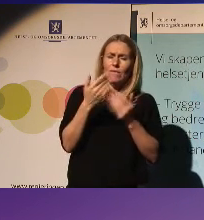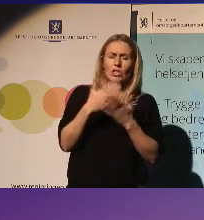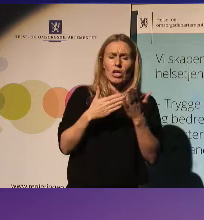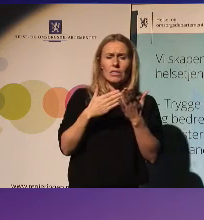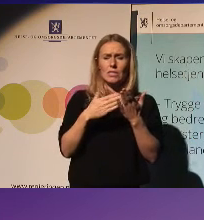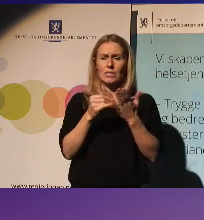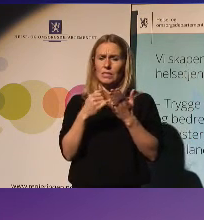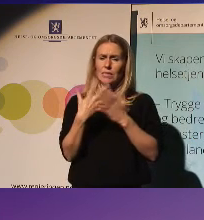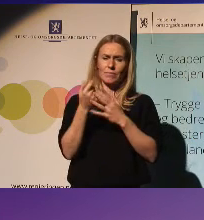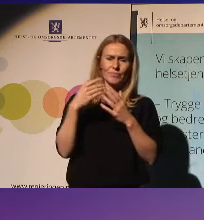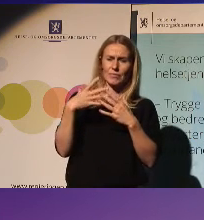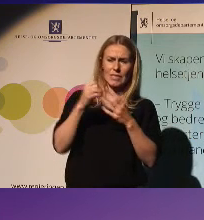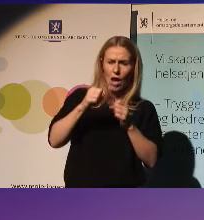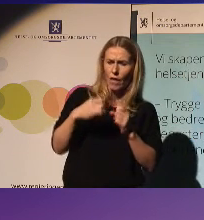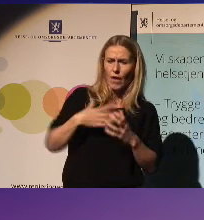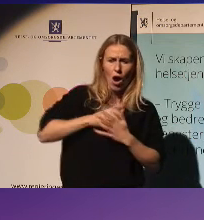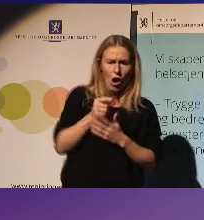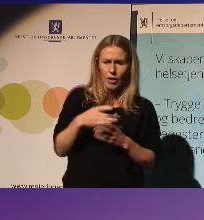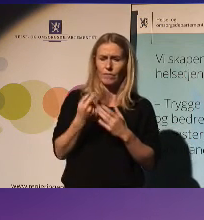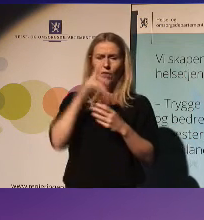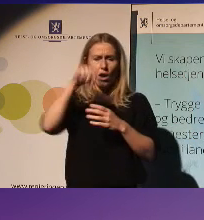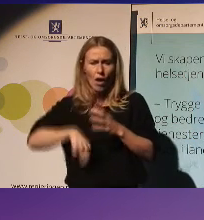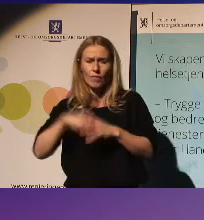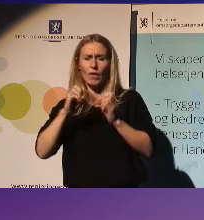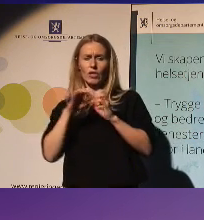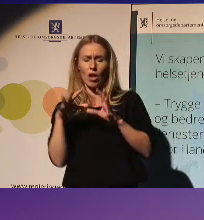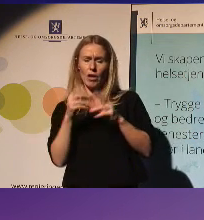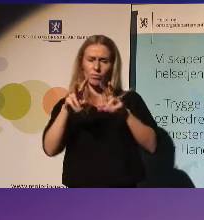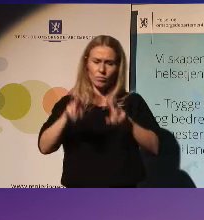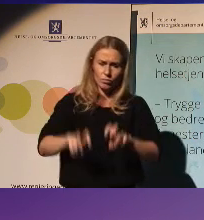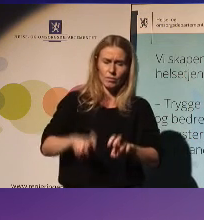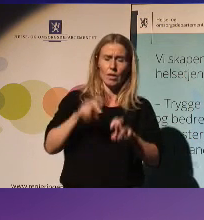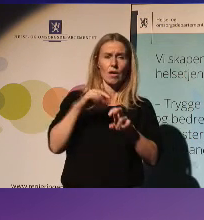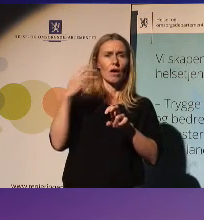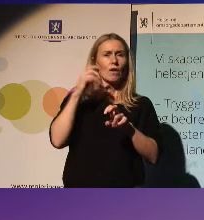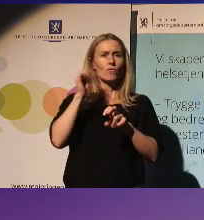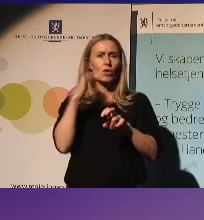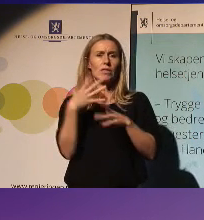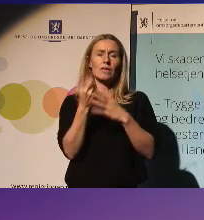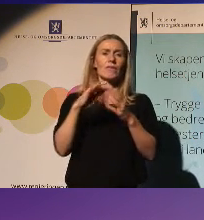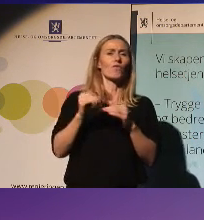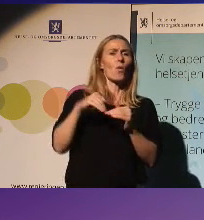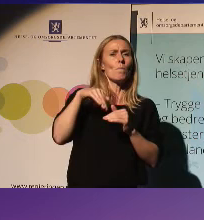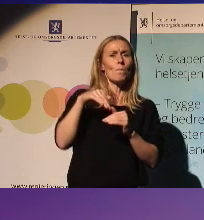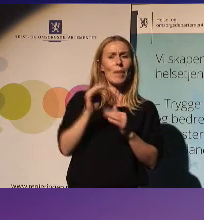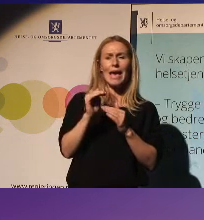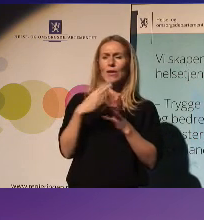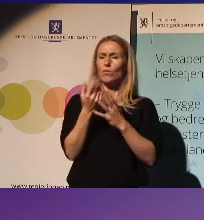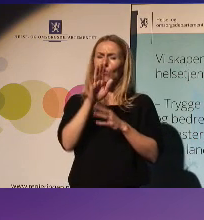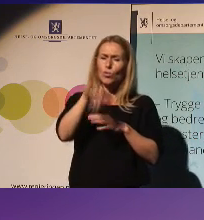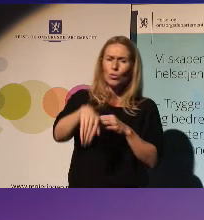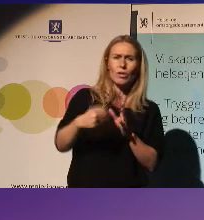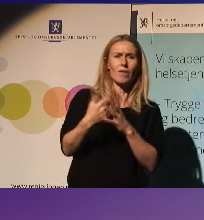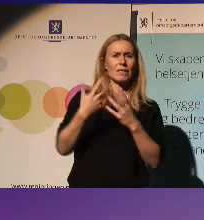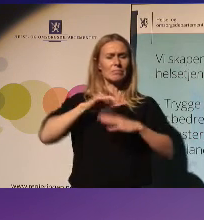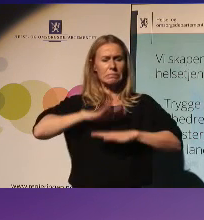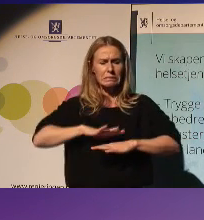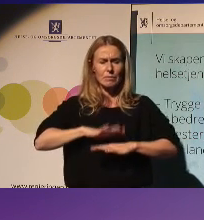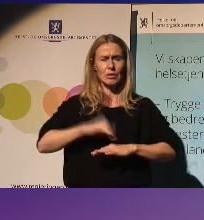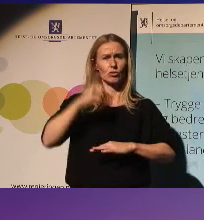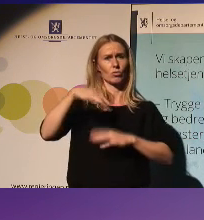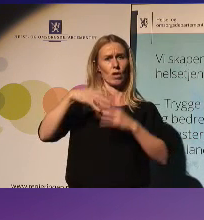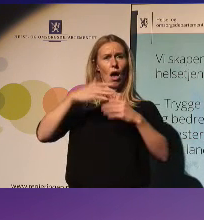har denne mannen, hva kan han klare, hvordan skal vi få tak på de ressursene, hvordan skal vi få han ut av den dumpen han er nede i akkurat nå.